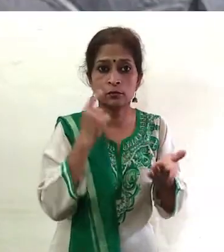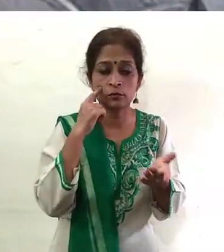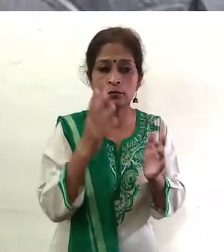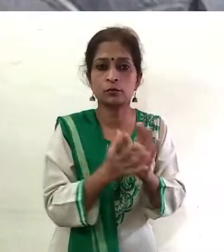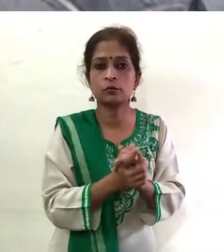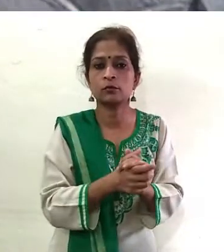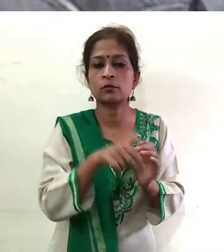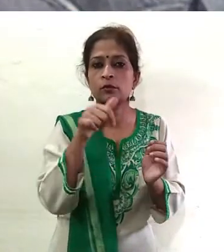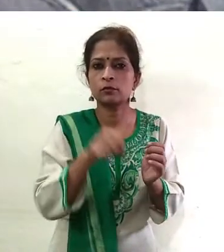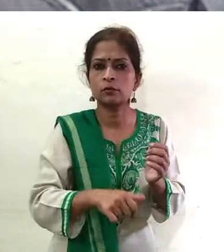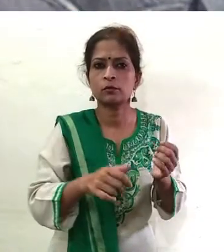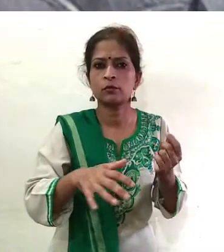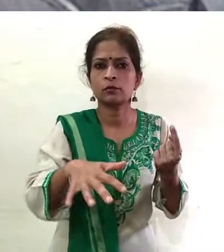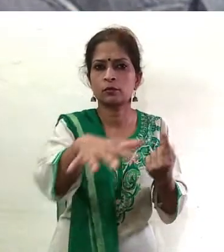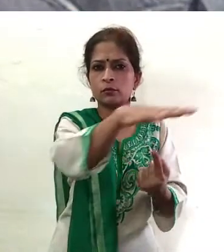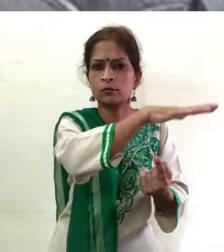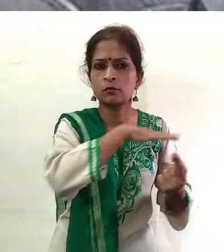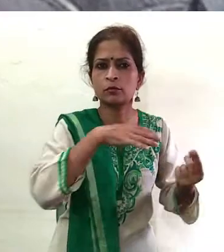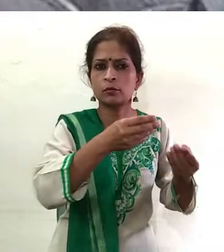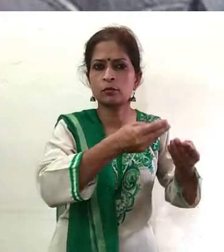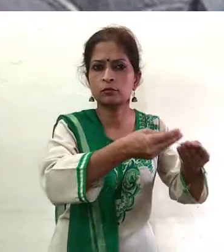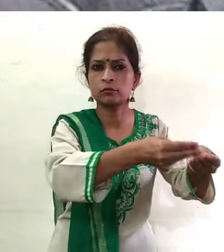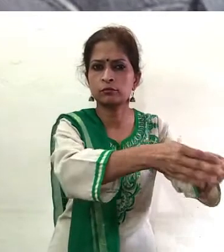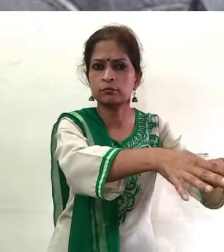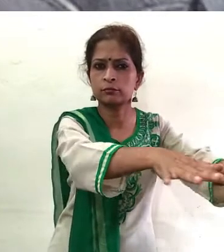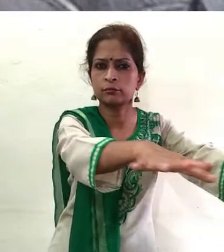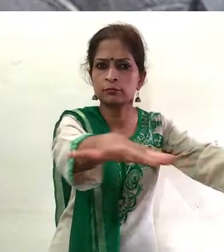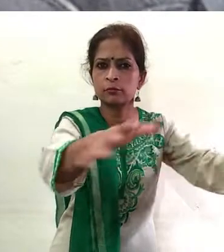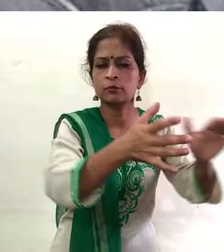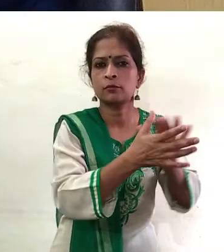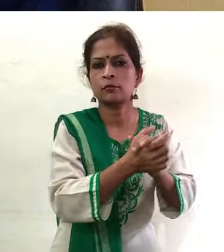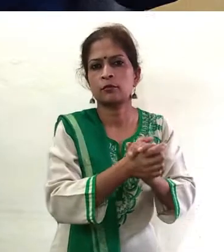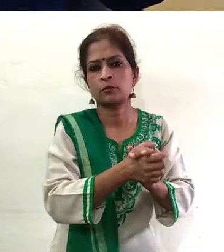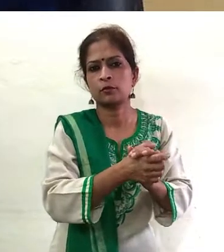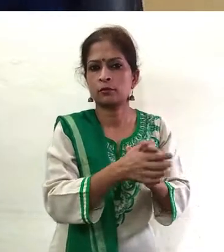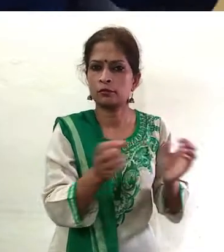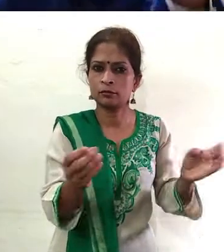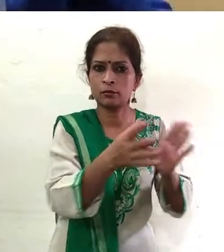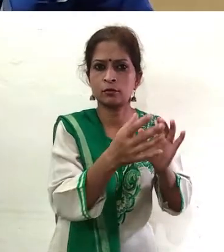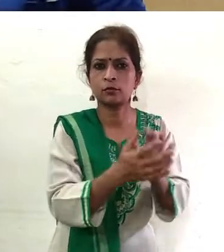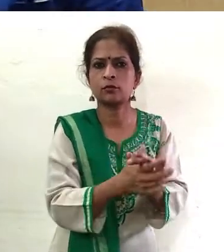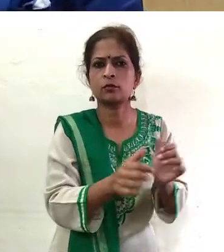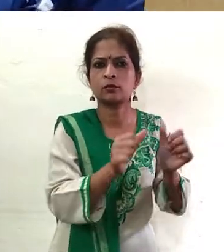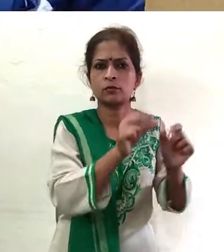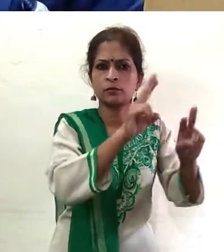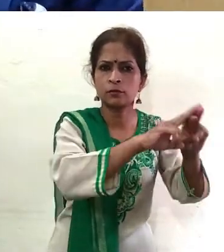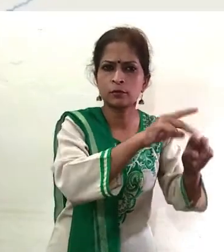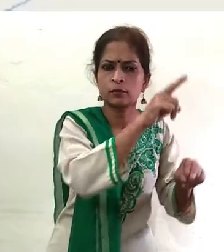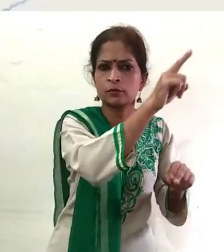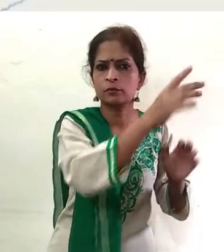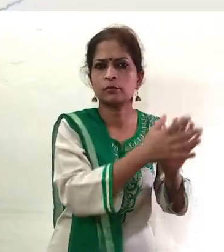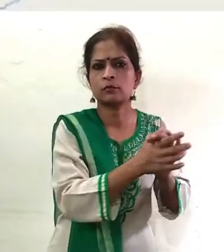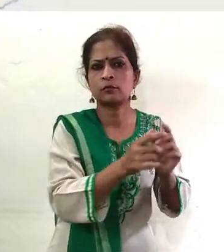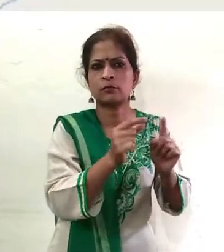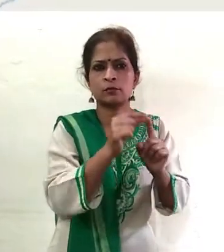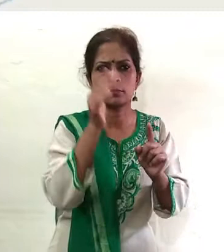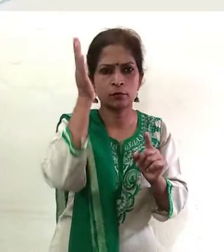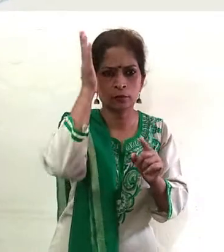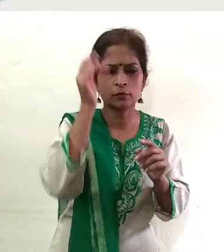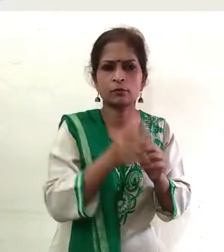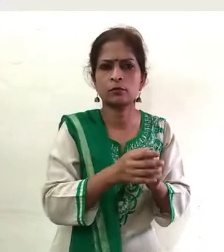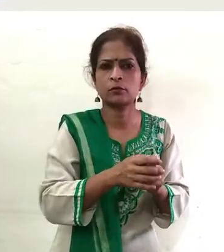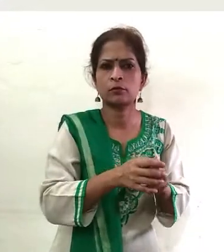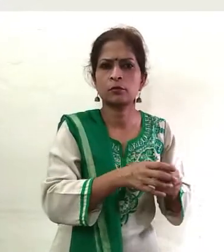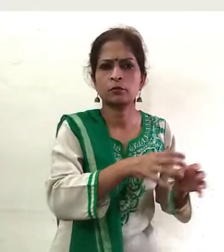राज्य का विस्तार करने के लिए गांधार जो कि अफगानिस्तान और पाकिस्तान के हिस्से का वह राज्य था उसी